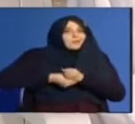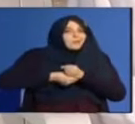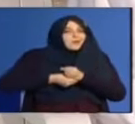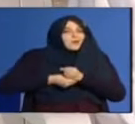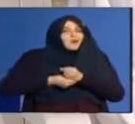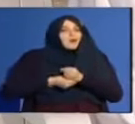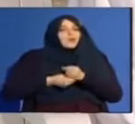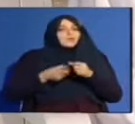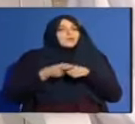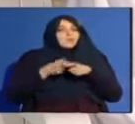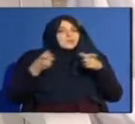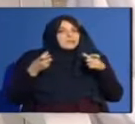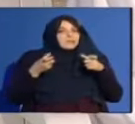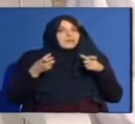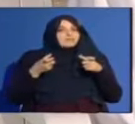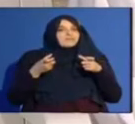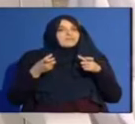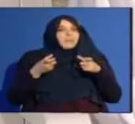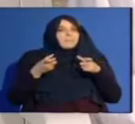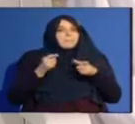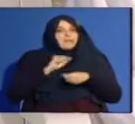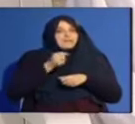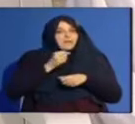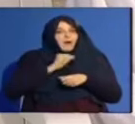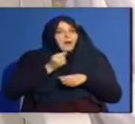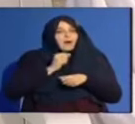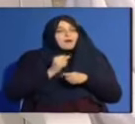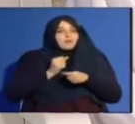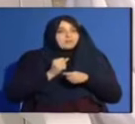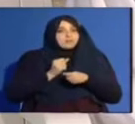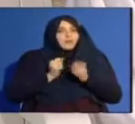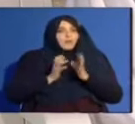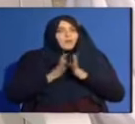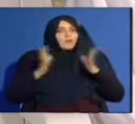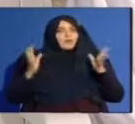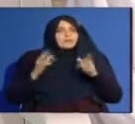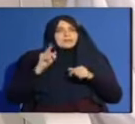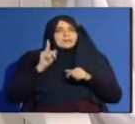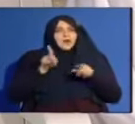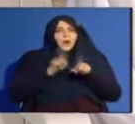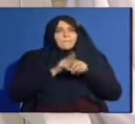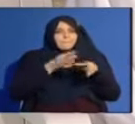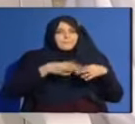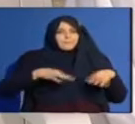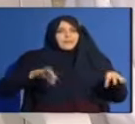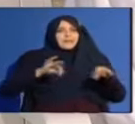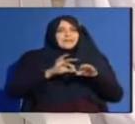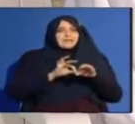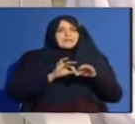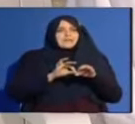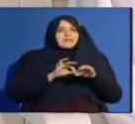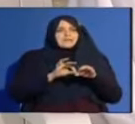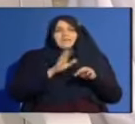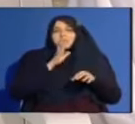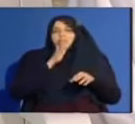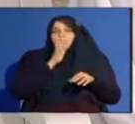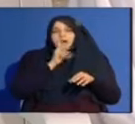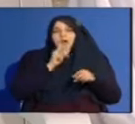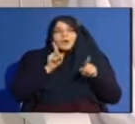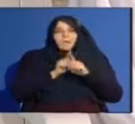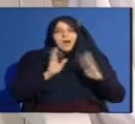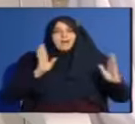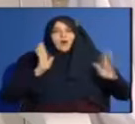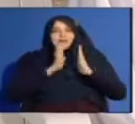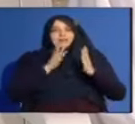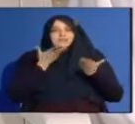إعلامية كبيرة جدا. يعني هذه البلدان في الحقيقة لا تقوى